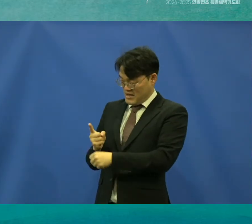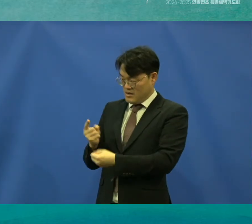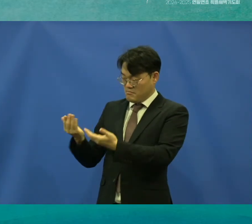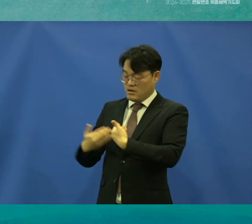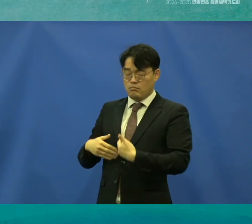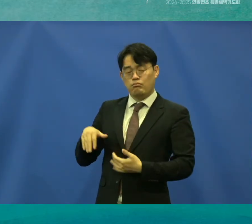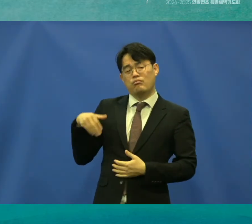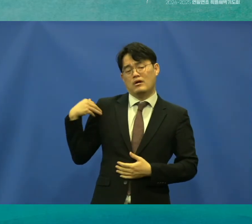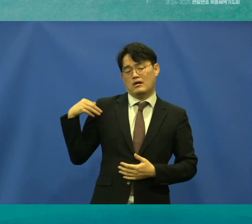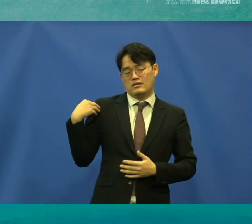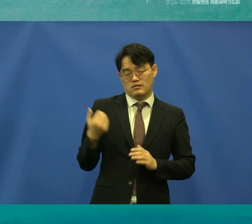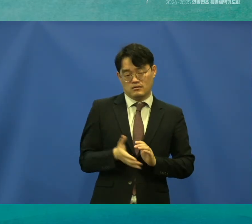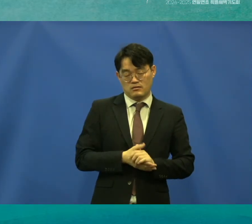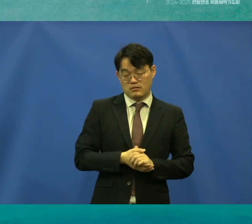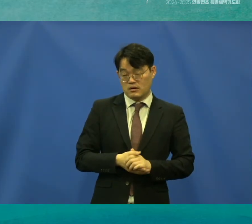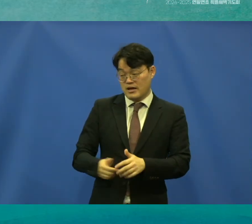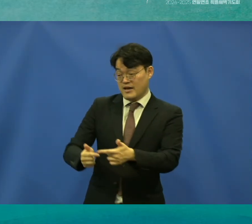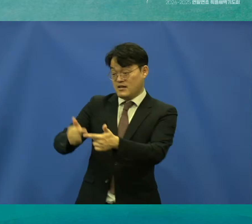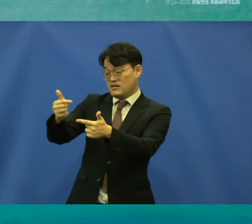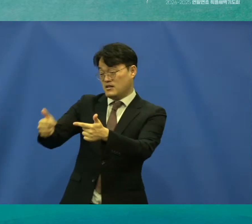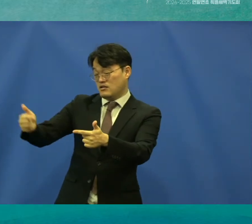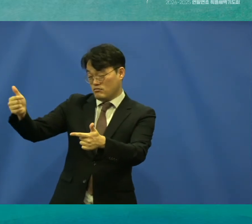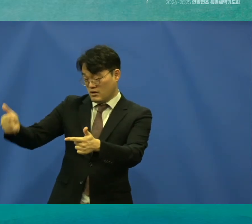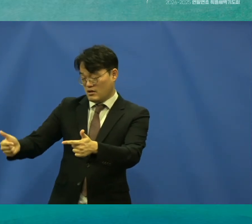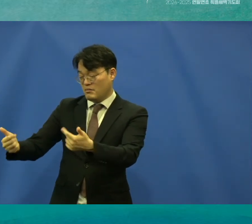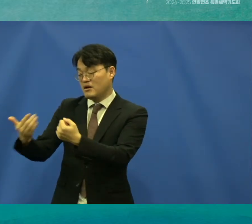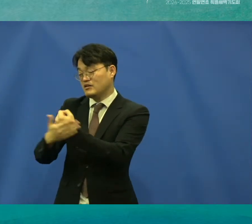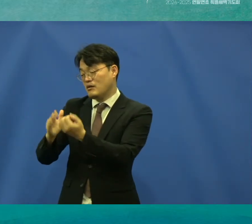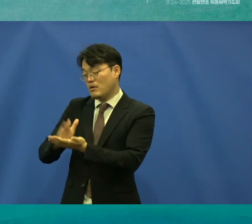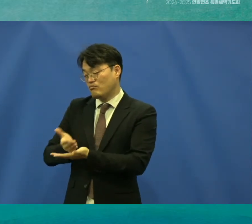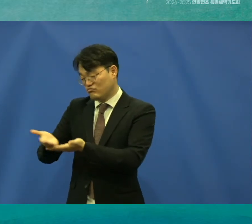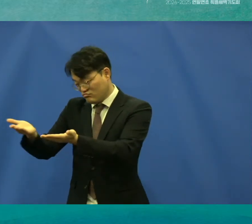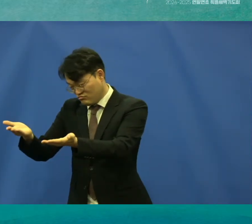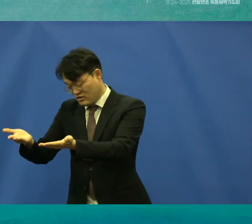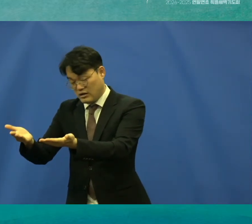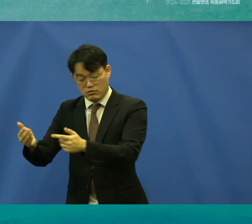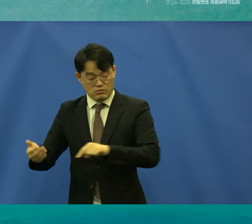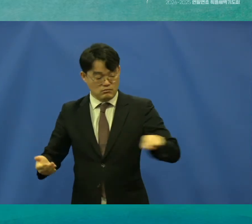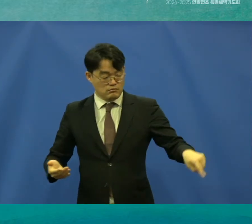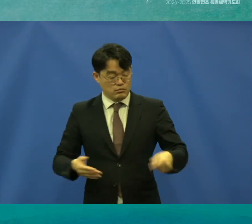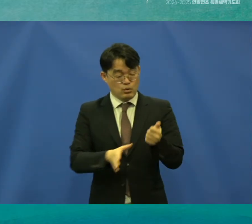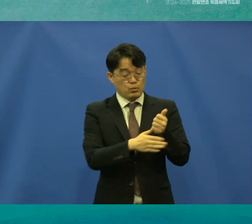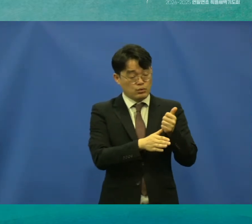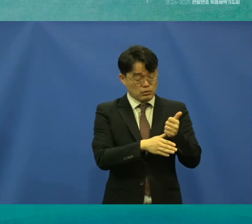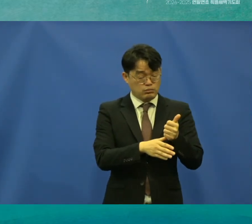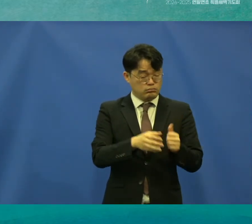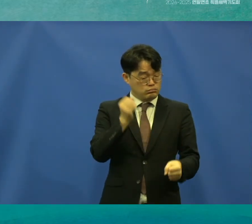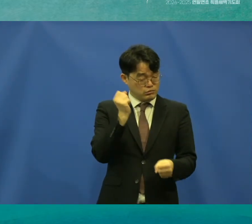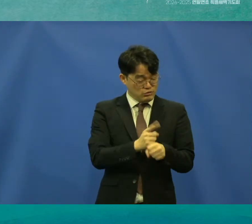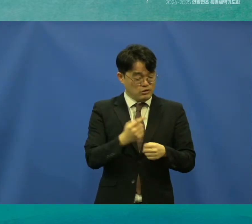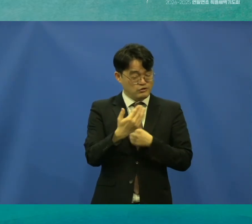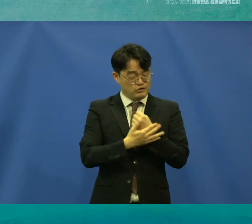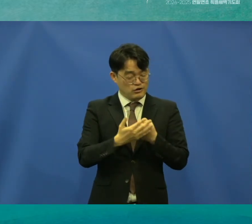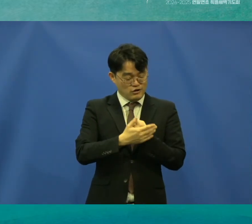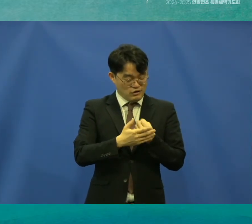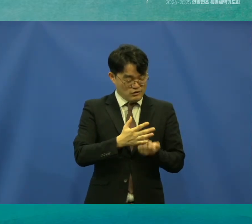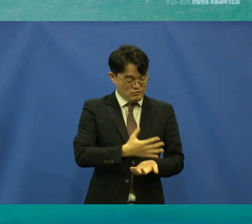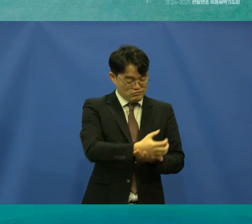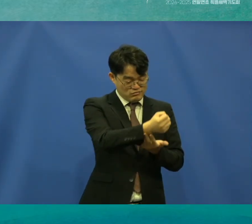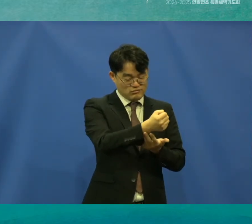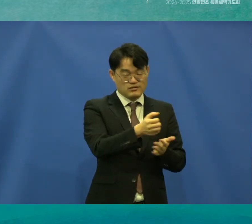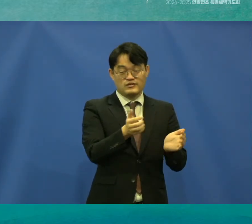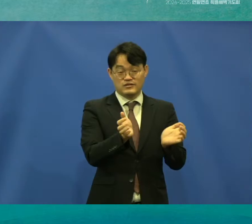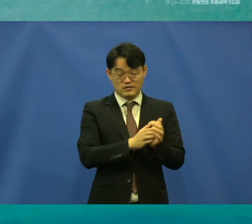니느웨 백성들에게만 은혜를 베푼 것이 아닙니다. 요나에게 은혜를 베풀었습니다. 그래서 요나서에서 늘 흐르는 주제가